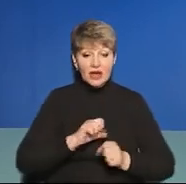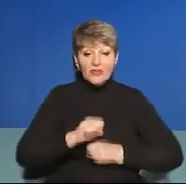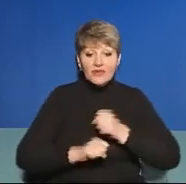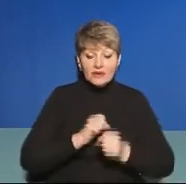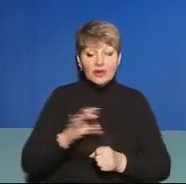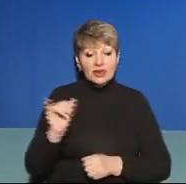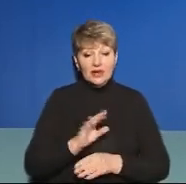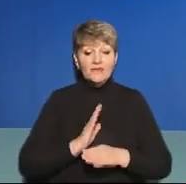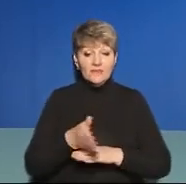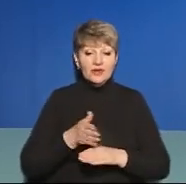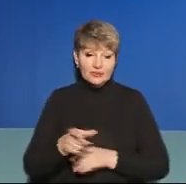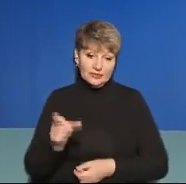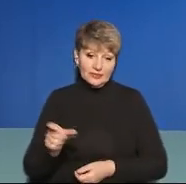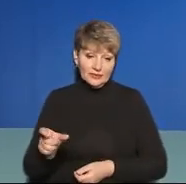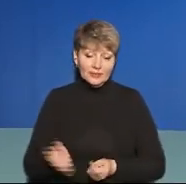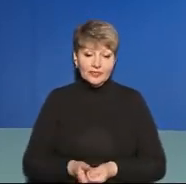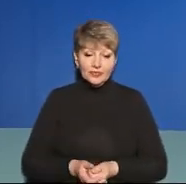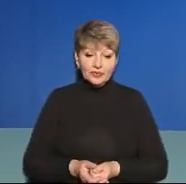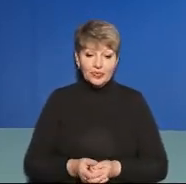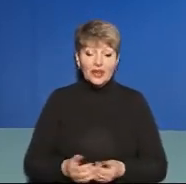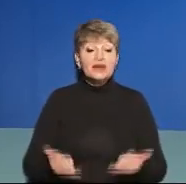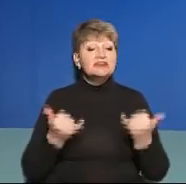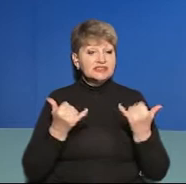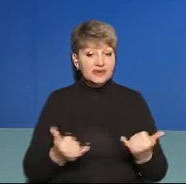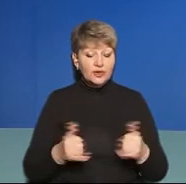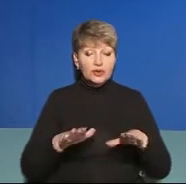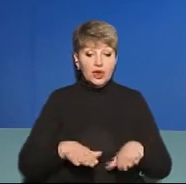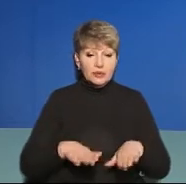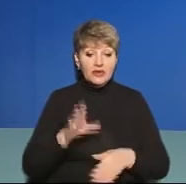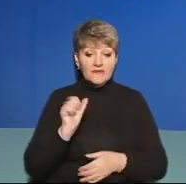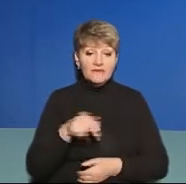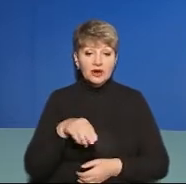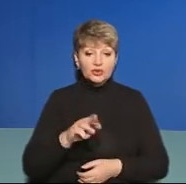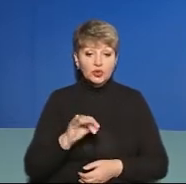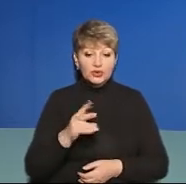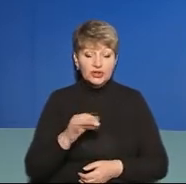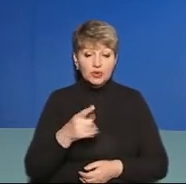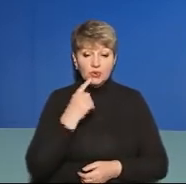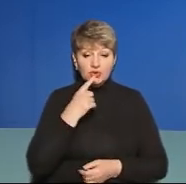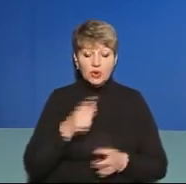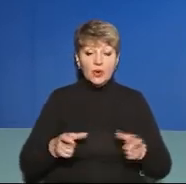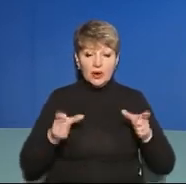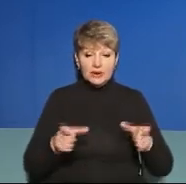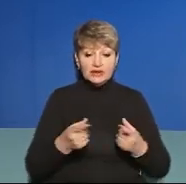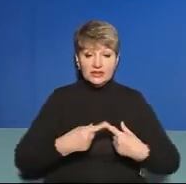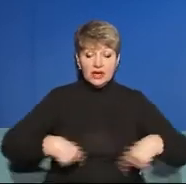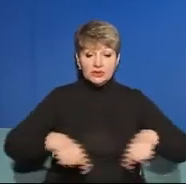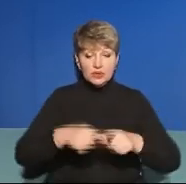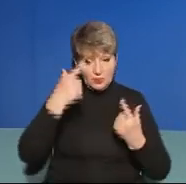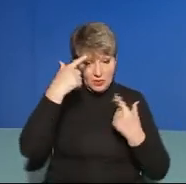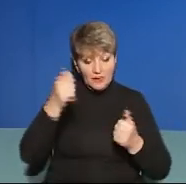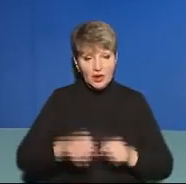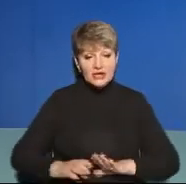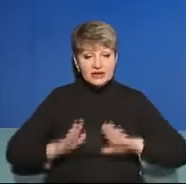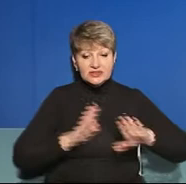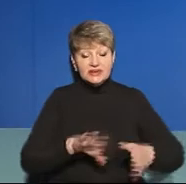і відвідувачів? Тож, від сьогодні у місті Ватутіне діє червона карантинна зона. Про це повідомив